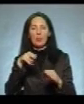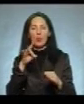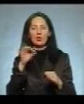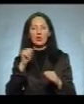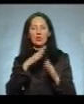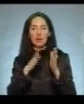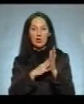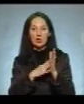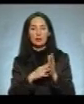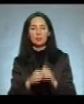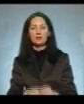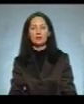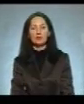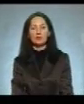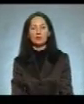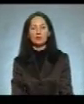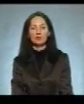Анжела Шова, Василь Панчук, новини.